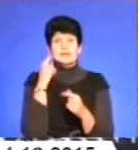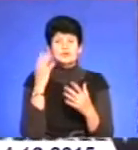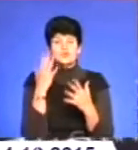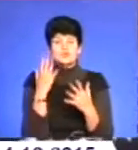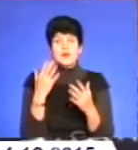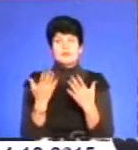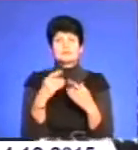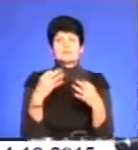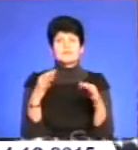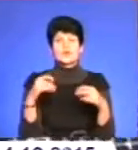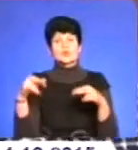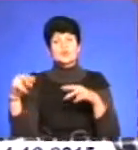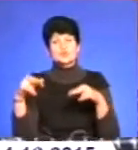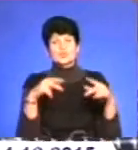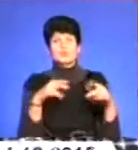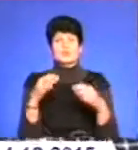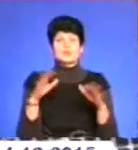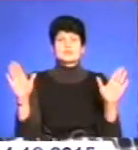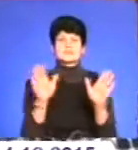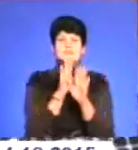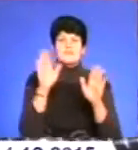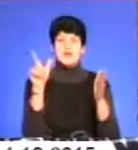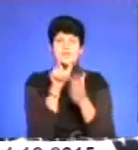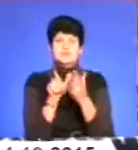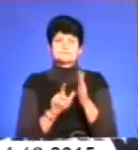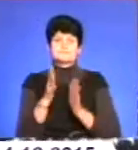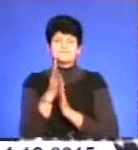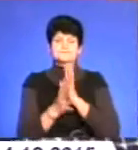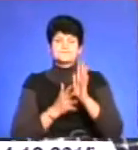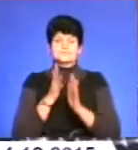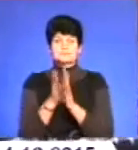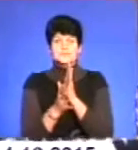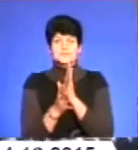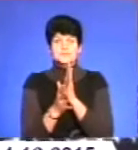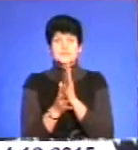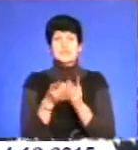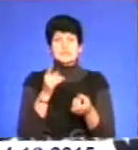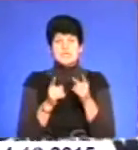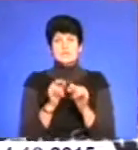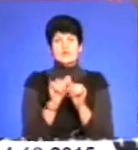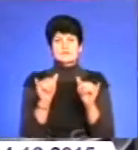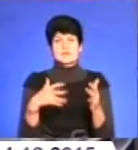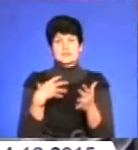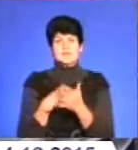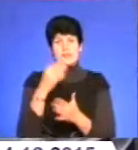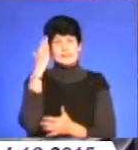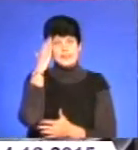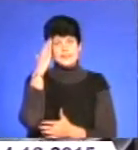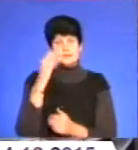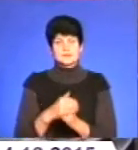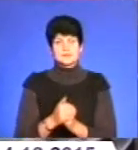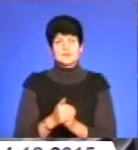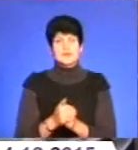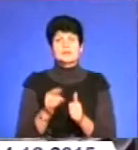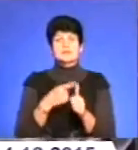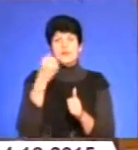вільно танцює, вона вільно співає жестами, вона справді тут розвиває свої таланти. На знак